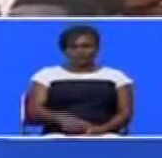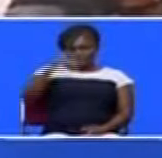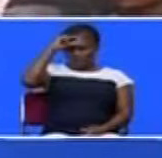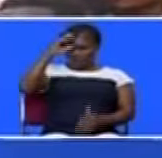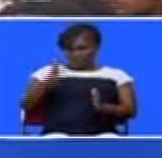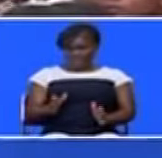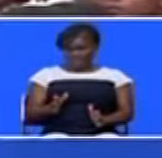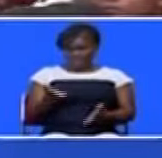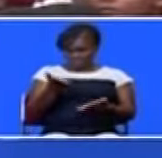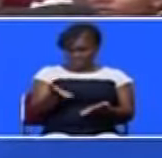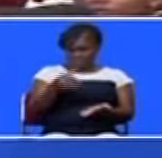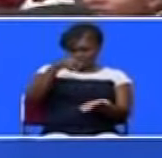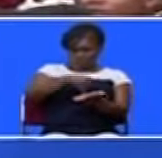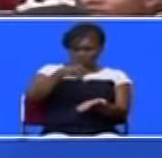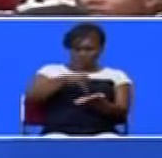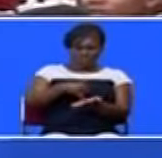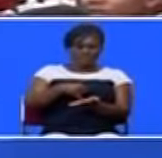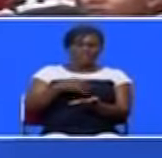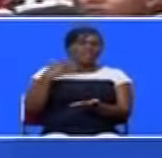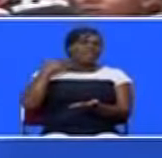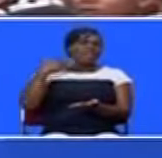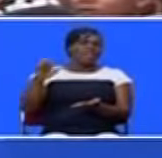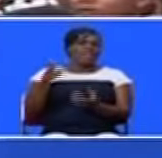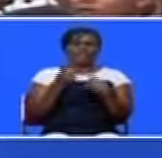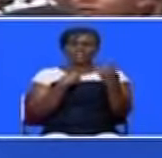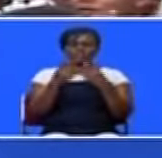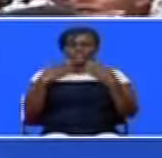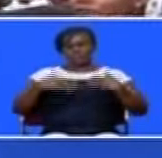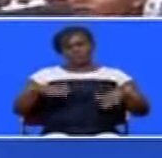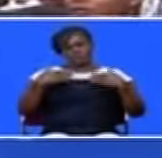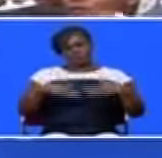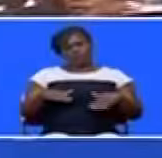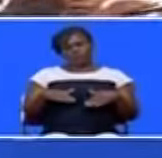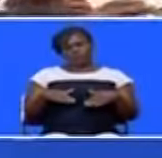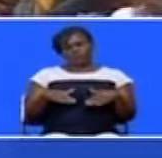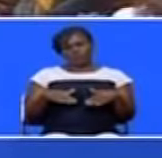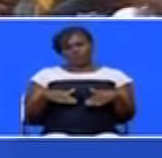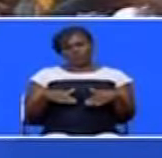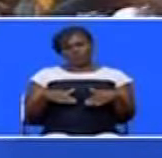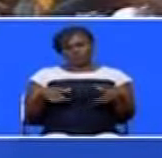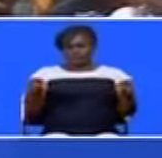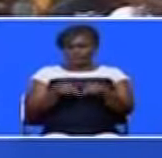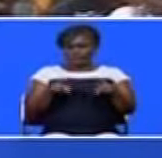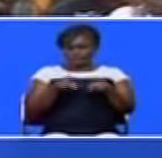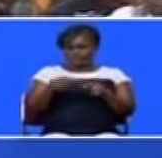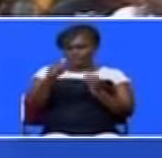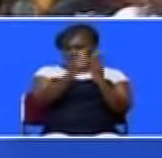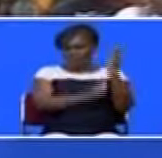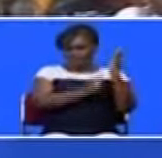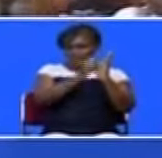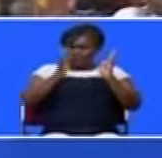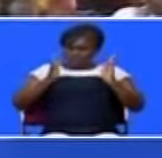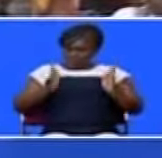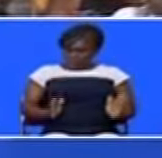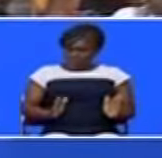the list of leaders whom the National Cohesion and Integration Act may have been crafted for. According to the Act, a person